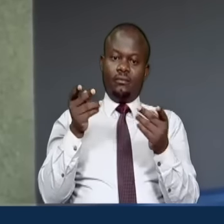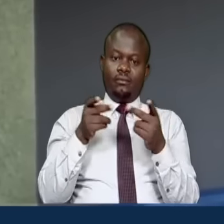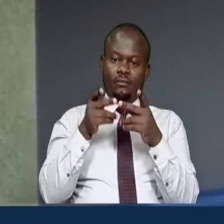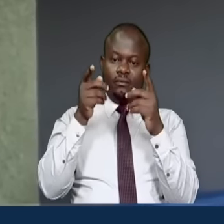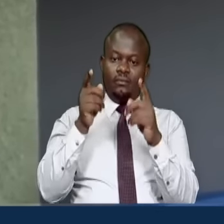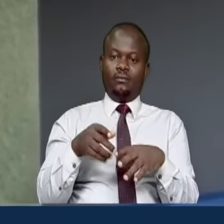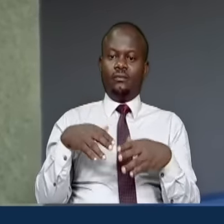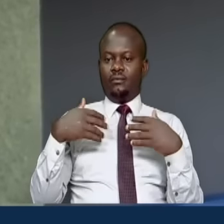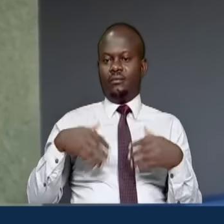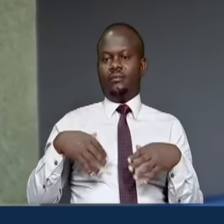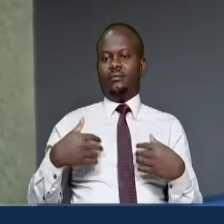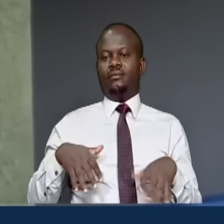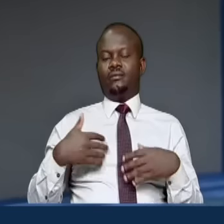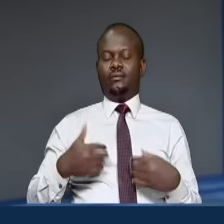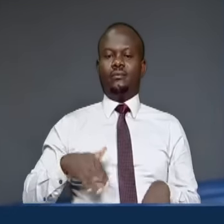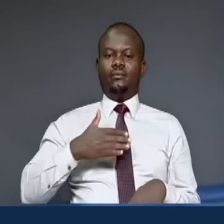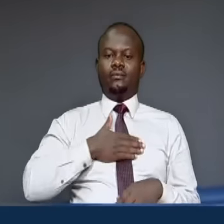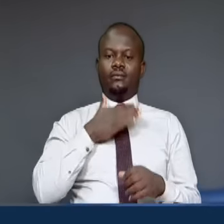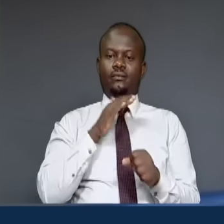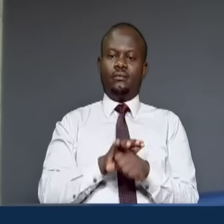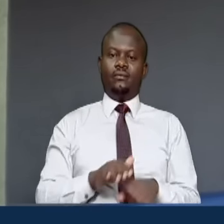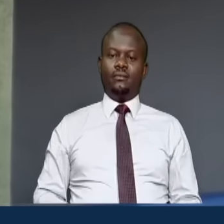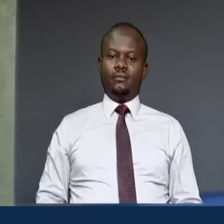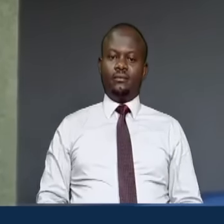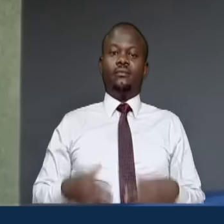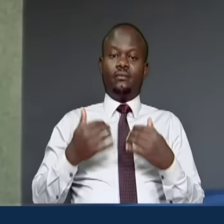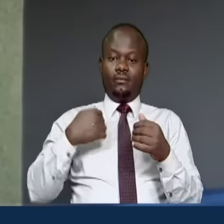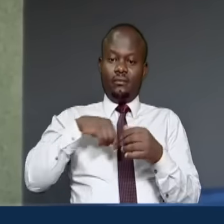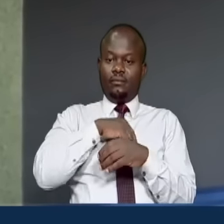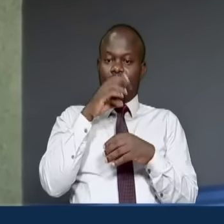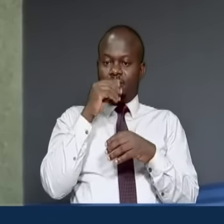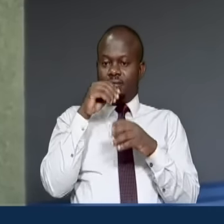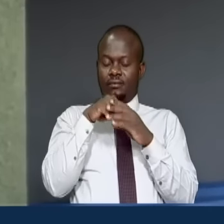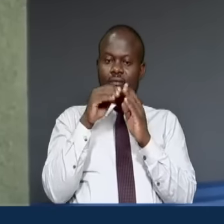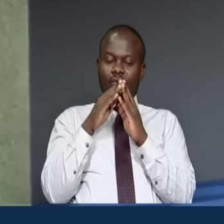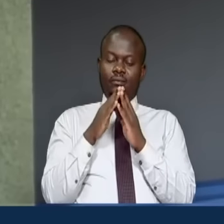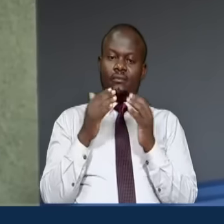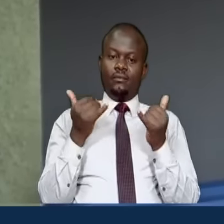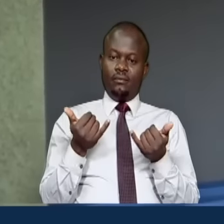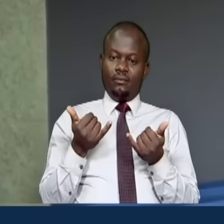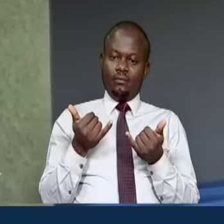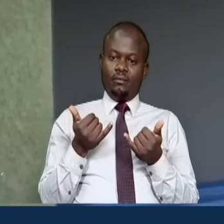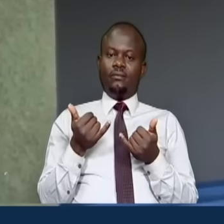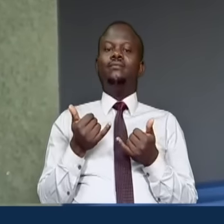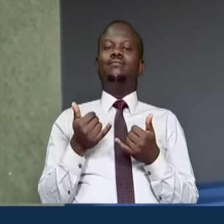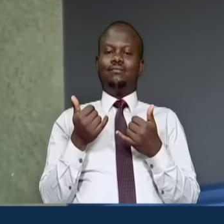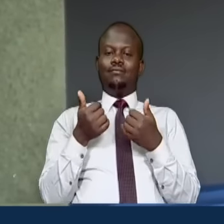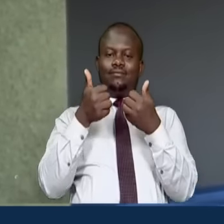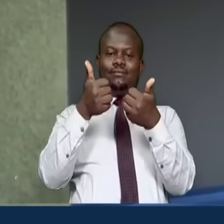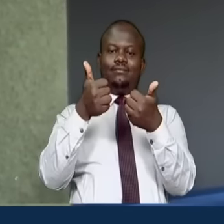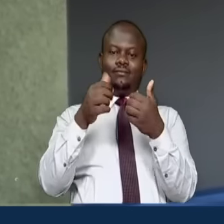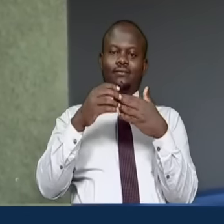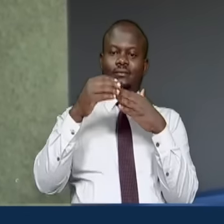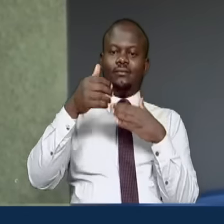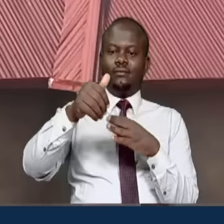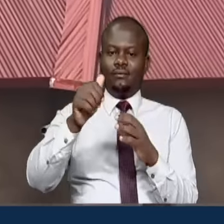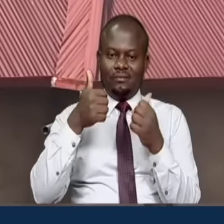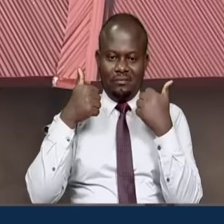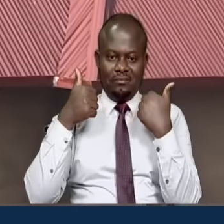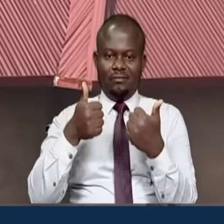hano rwose dufite ishema ryawo. Icyo twavuga kuri uyu mudugudu wa Rugarama ni uko ushoboye, abayobozi babo